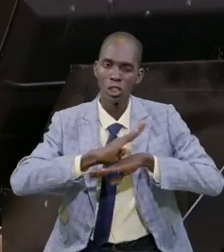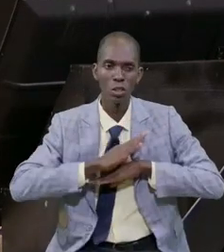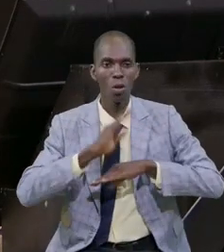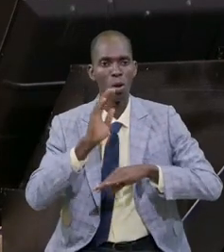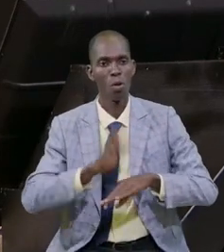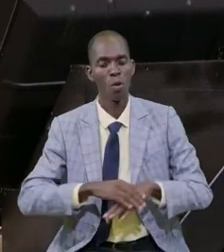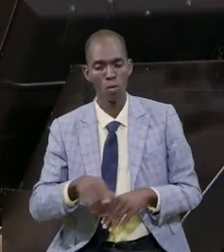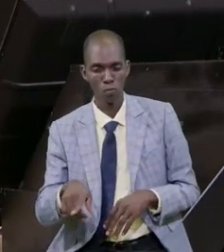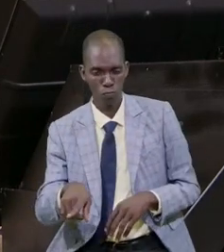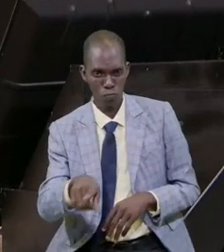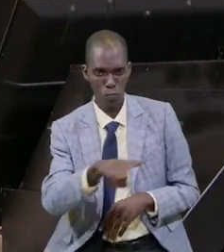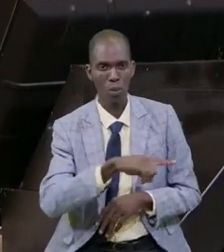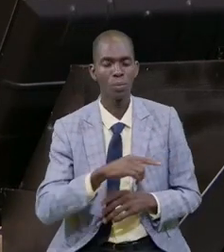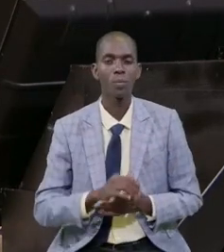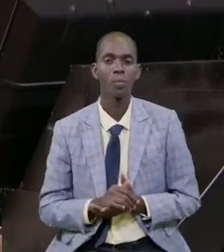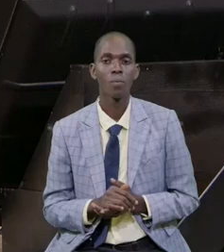assouvie.